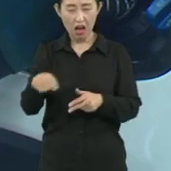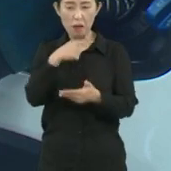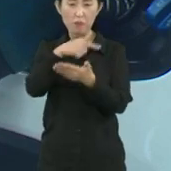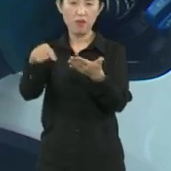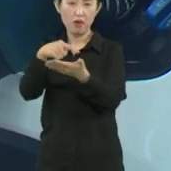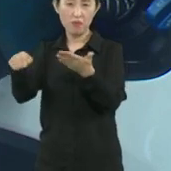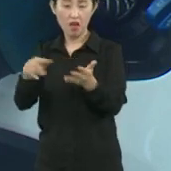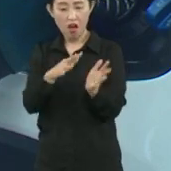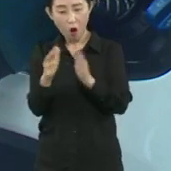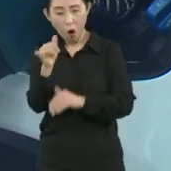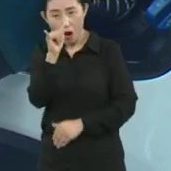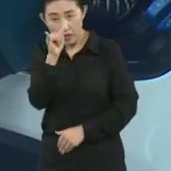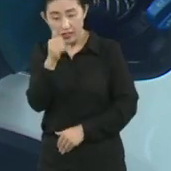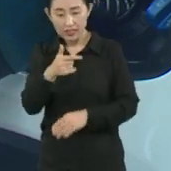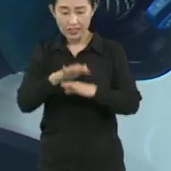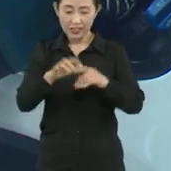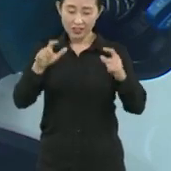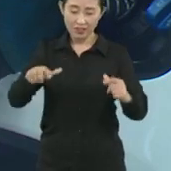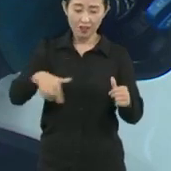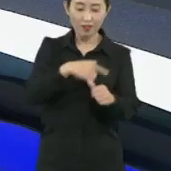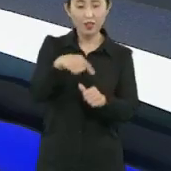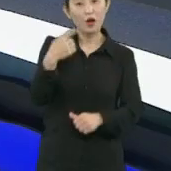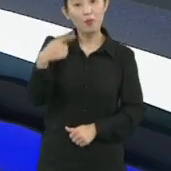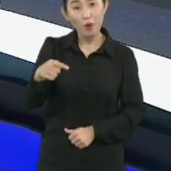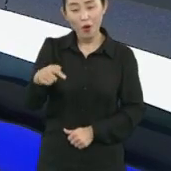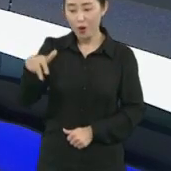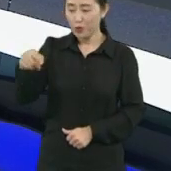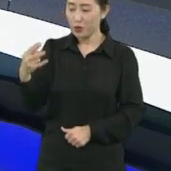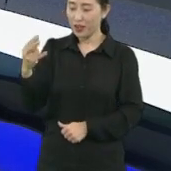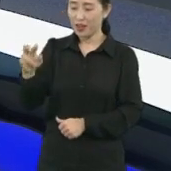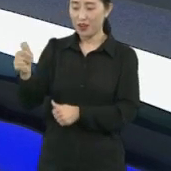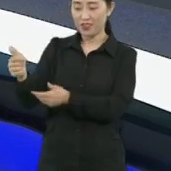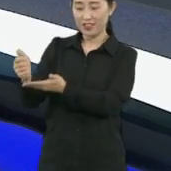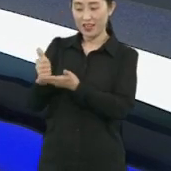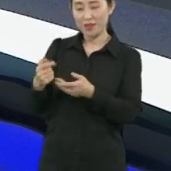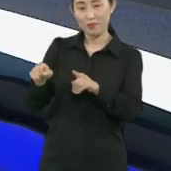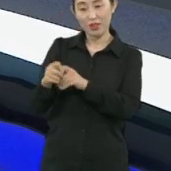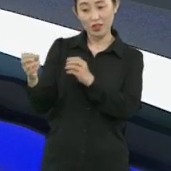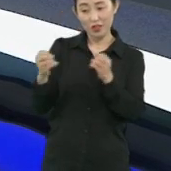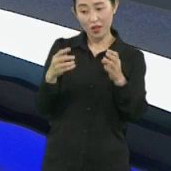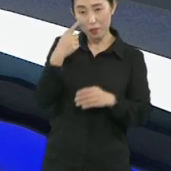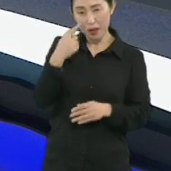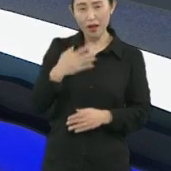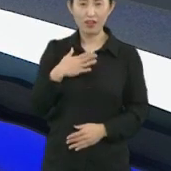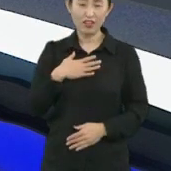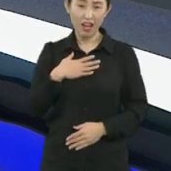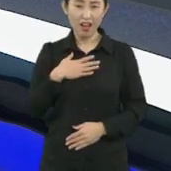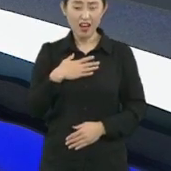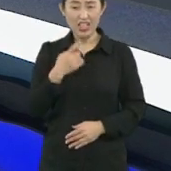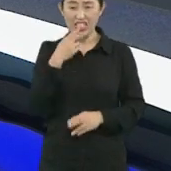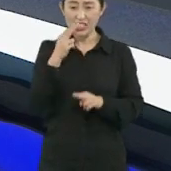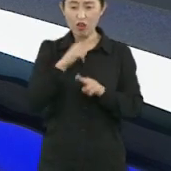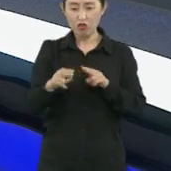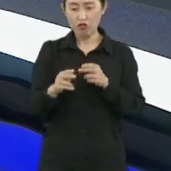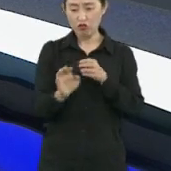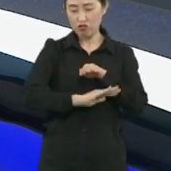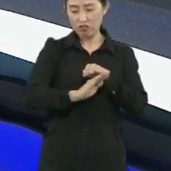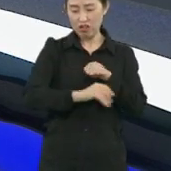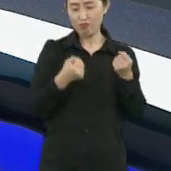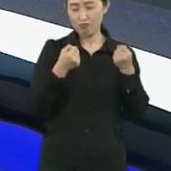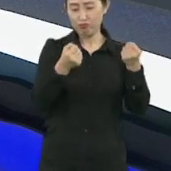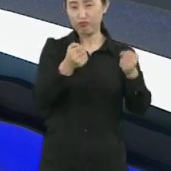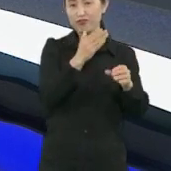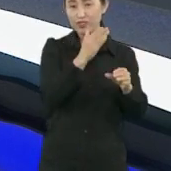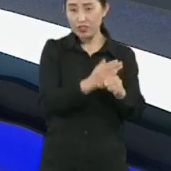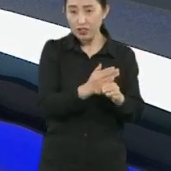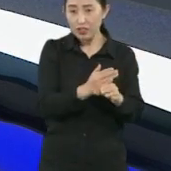어떤지 조혜영 기자와 얘기 나눠보겠습니다. 조 기자, 저도 지금 디젤 차량 끌고 있어서 이 요소수 문제에 관심이 많은데